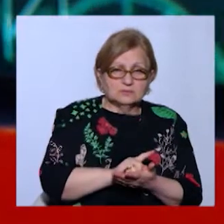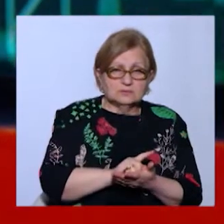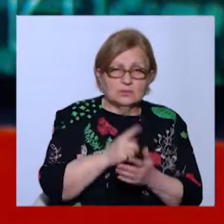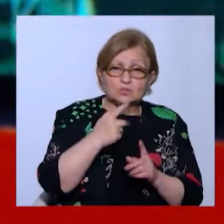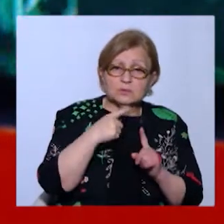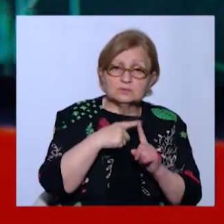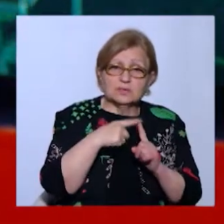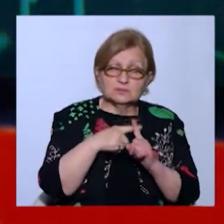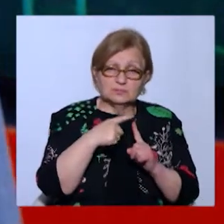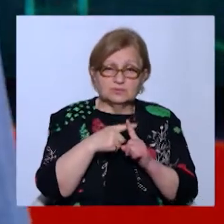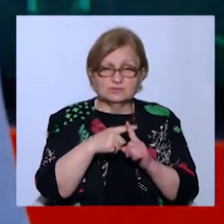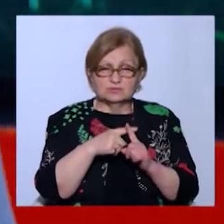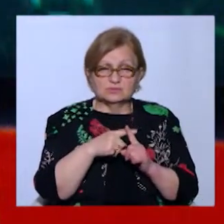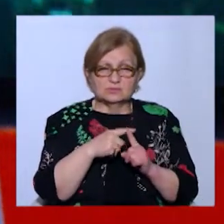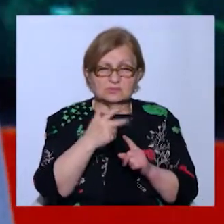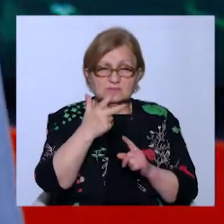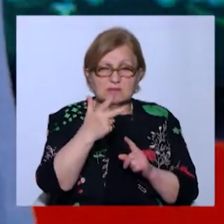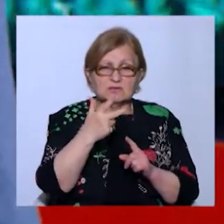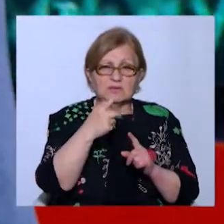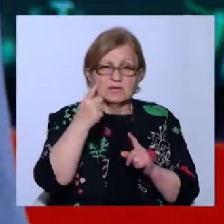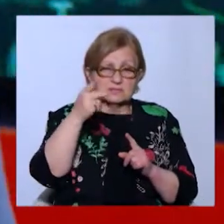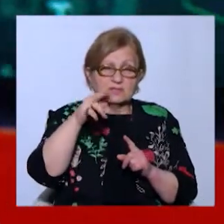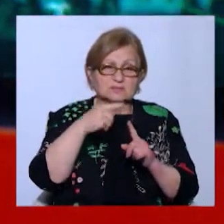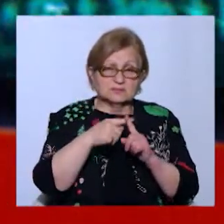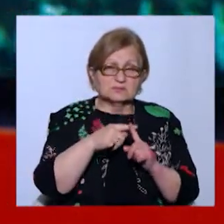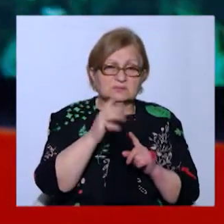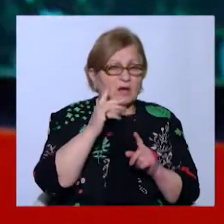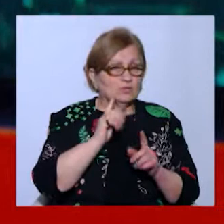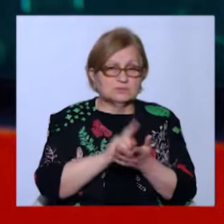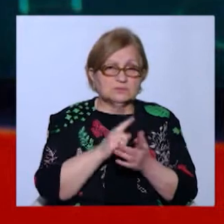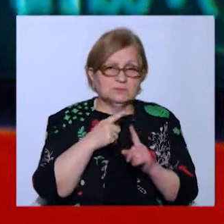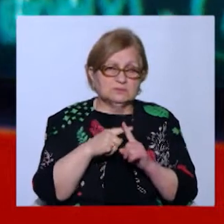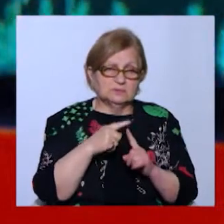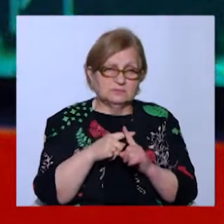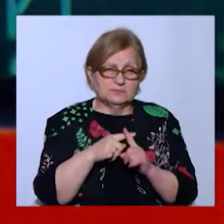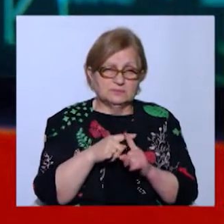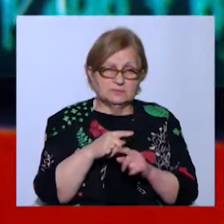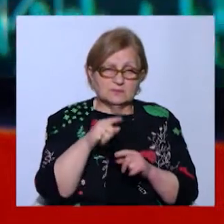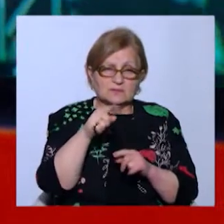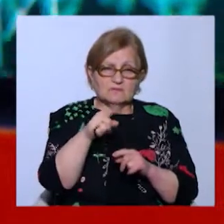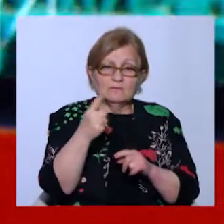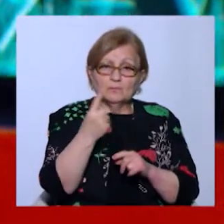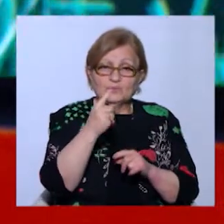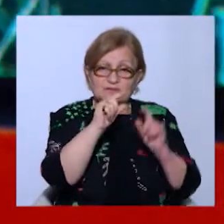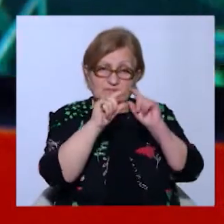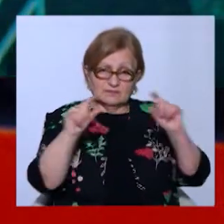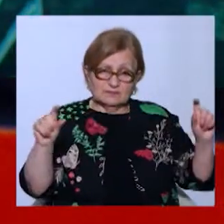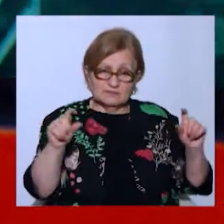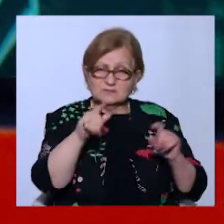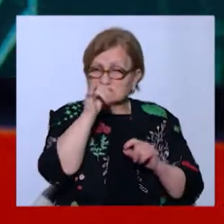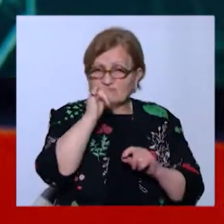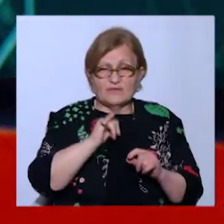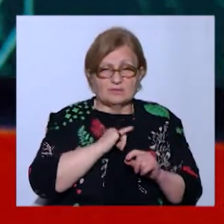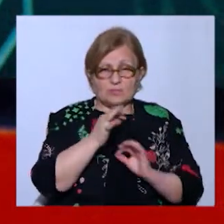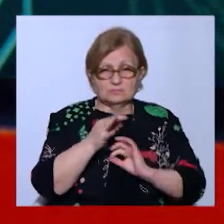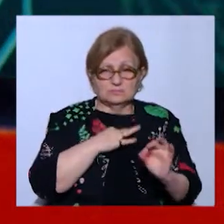დადებით მნიშვნელობებს იღებს. 3 ხარისხად x ყოველთვის დადებითია. შესაბამისად ეს პირველი განტოლება ამონახს ვერ მოგცემს.